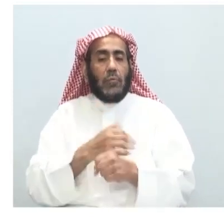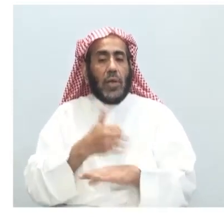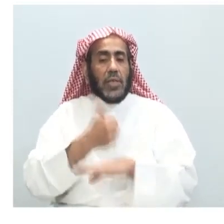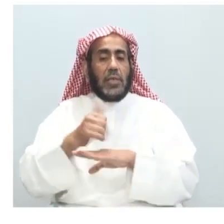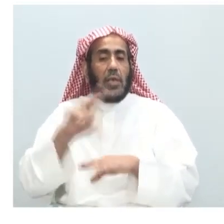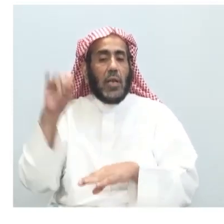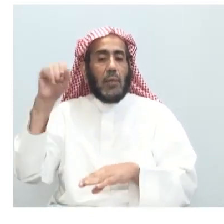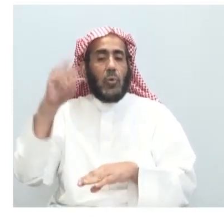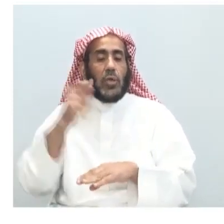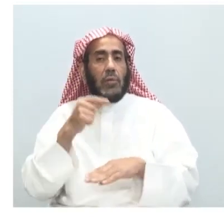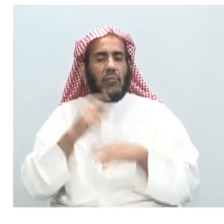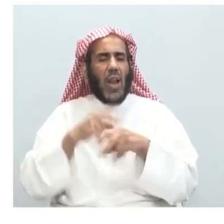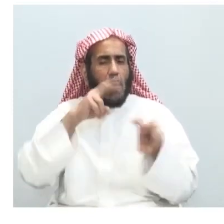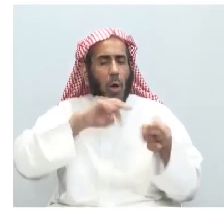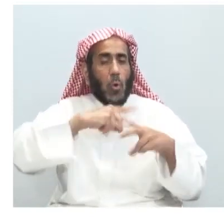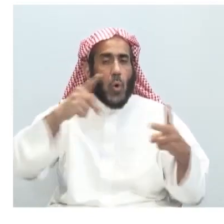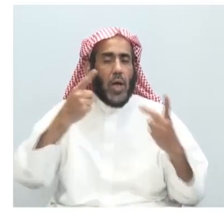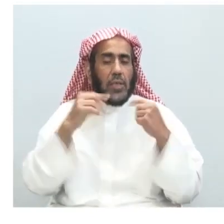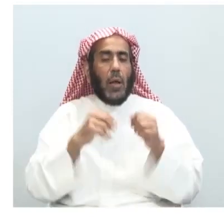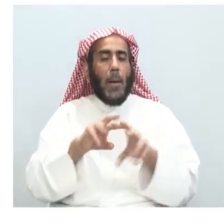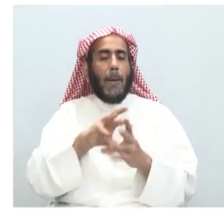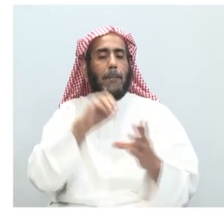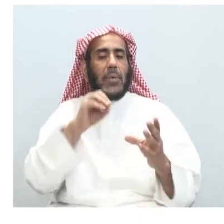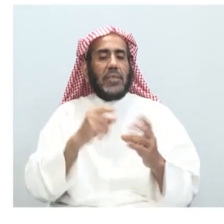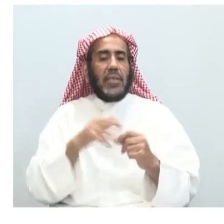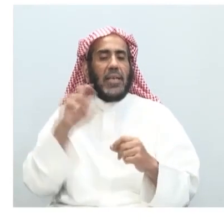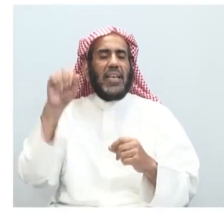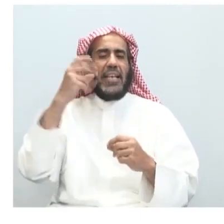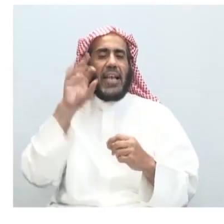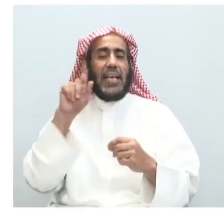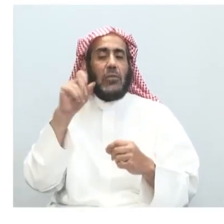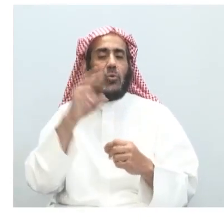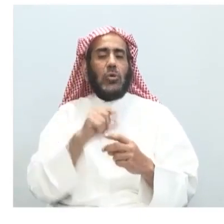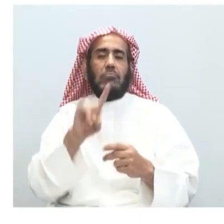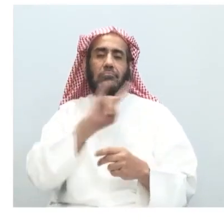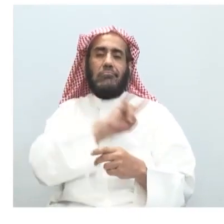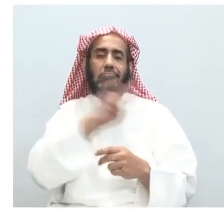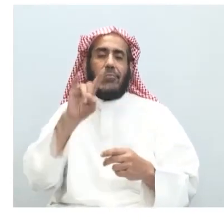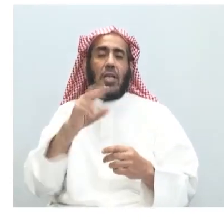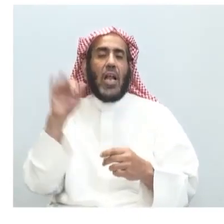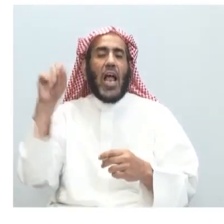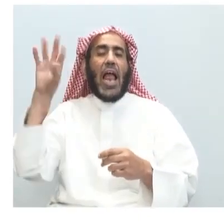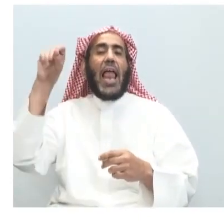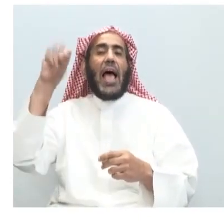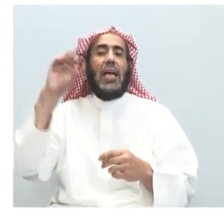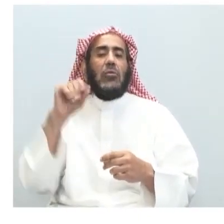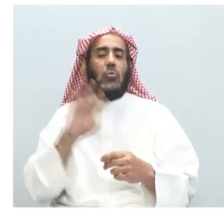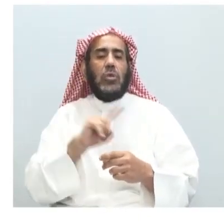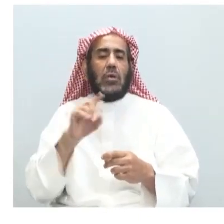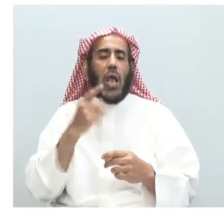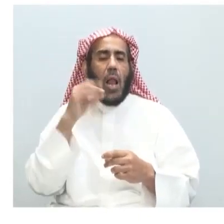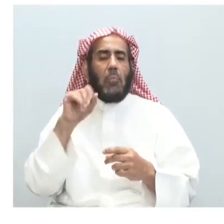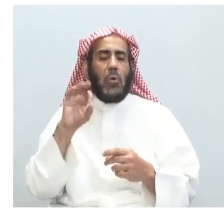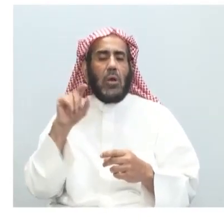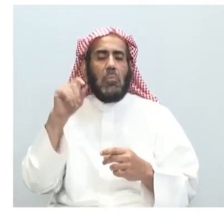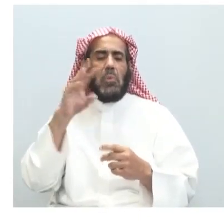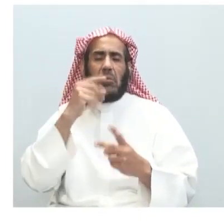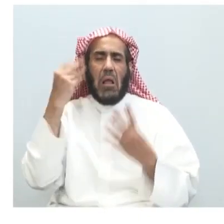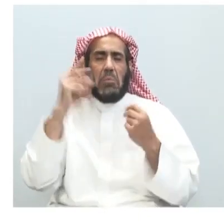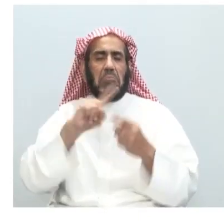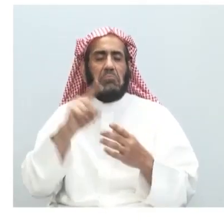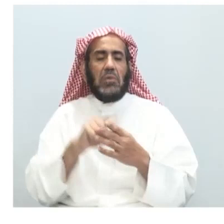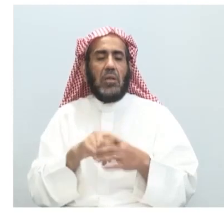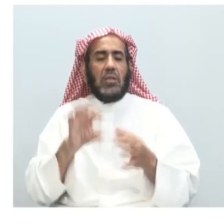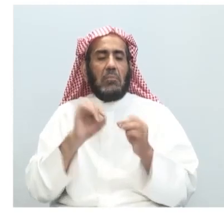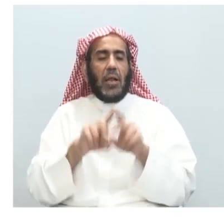الرئيسه للكربوهيدرات في المخلوقات الحيه مصدرا للنيتروجين طبعا لا الهيدروجين لا للمعلومات هنا ليس لها علاقه